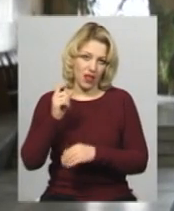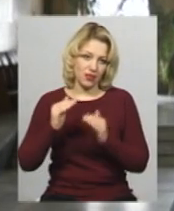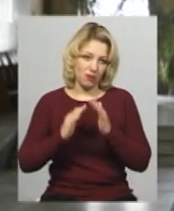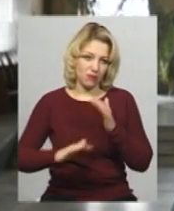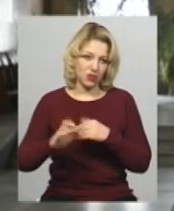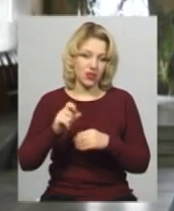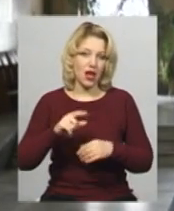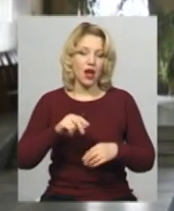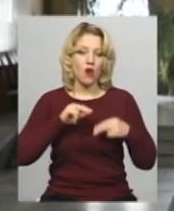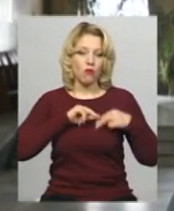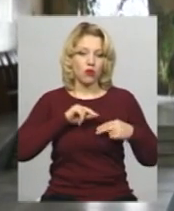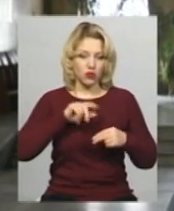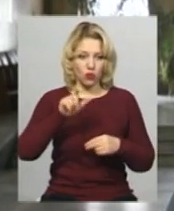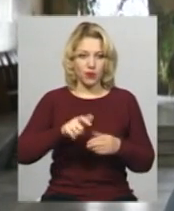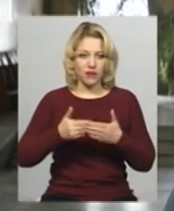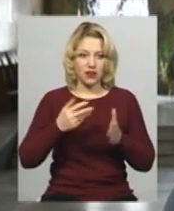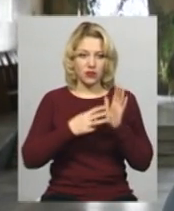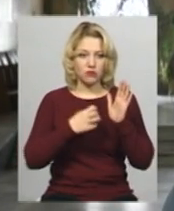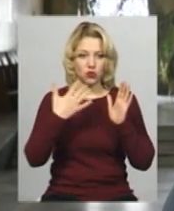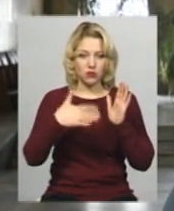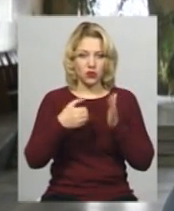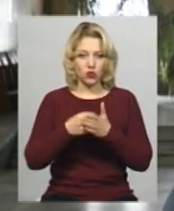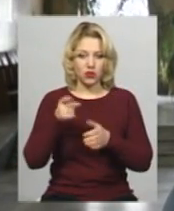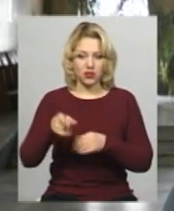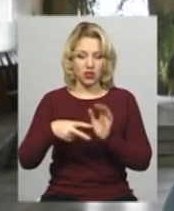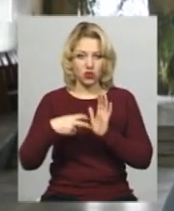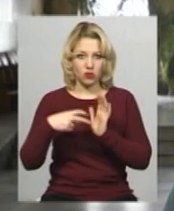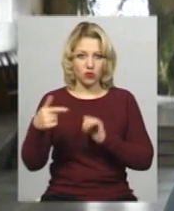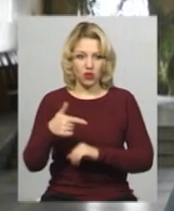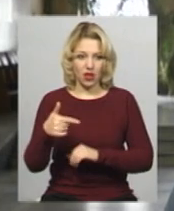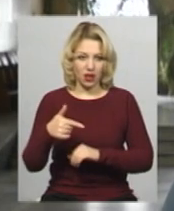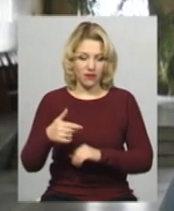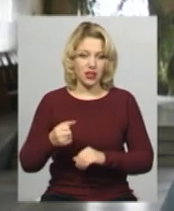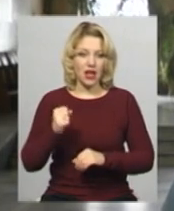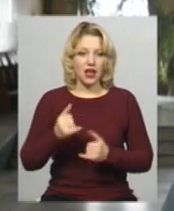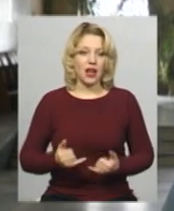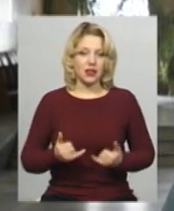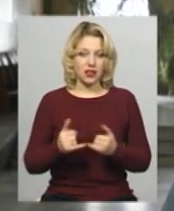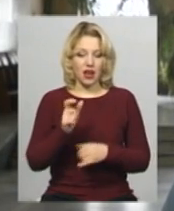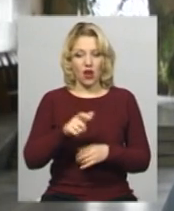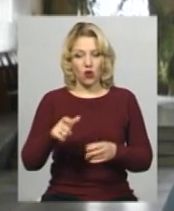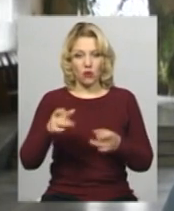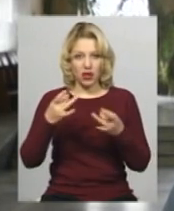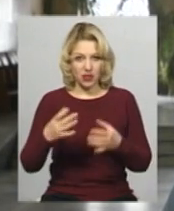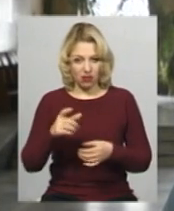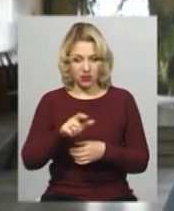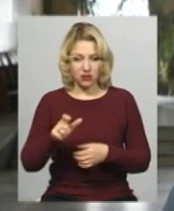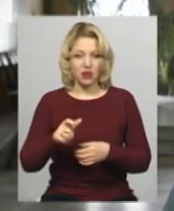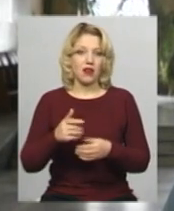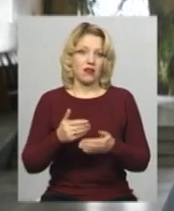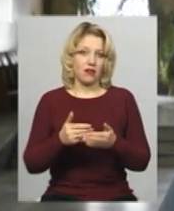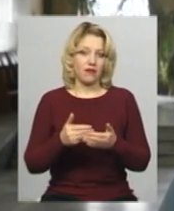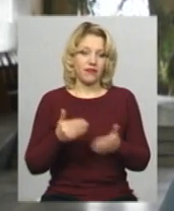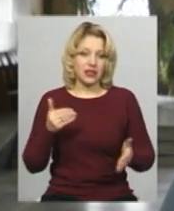посадових осіб це від 850 до 1700 гривень. Для громадян міста Хмельницького від